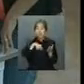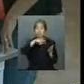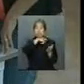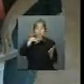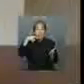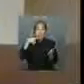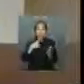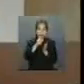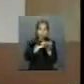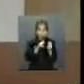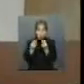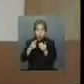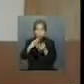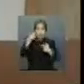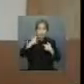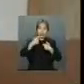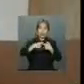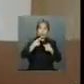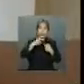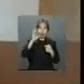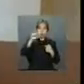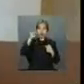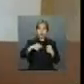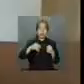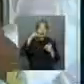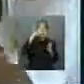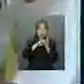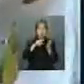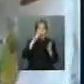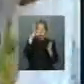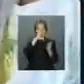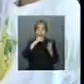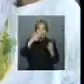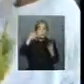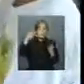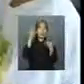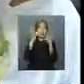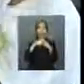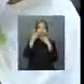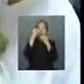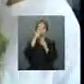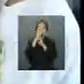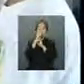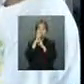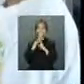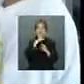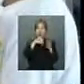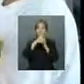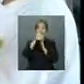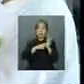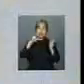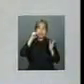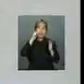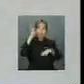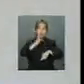ไม่ทันแก้ไขได้ยากและภาพที่ได้ออกมาจะไม่นุ่มนวลคือข้อควรระวังในการวาดภาพสีน้ำสำหรับนักเรียนมือ